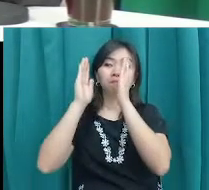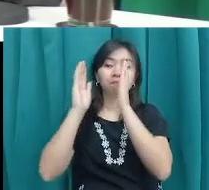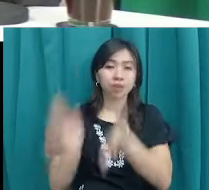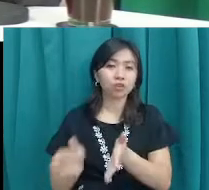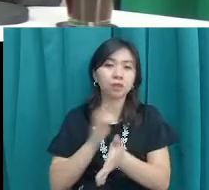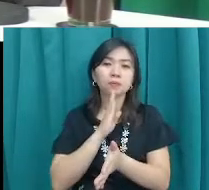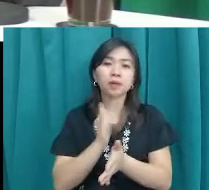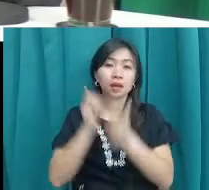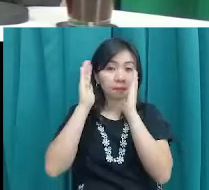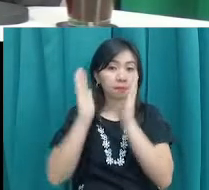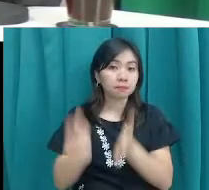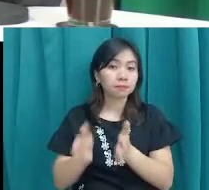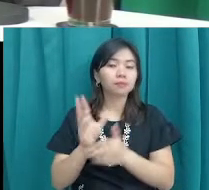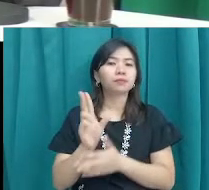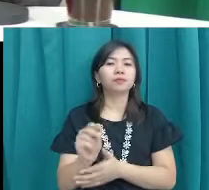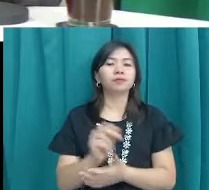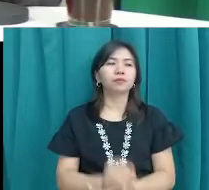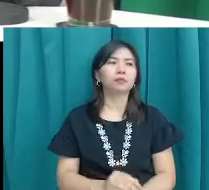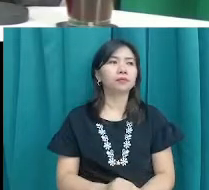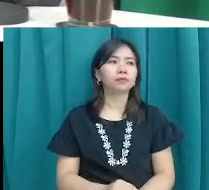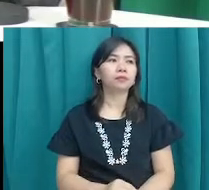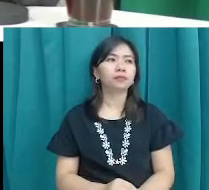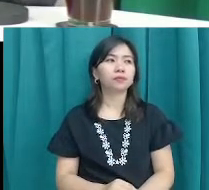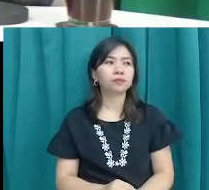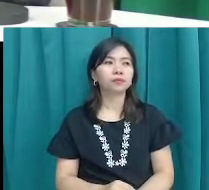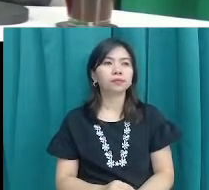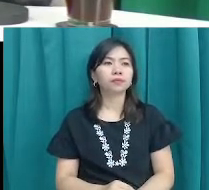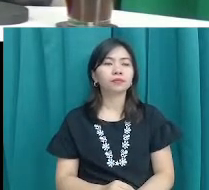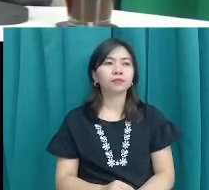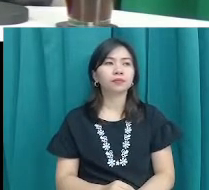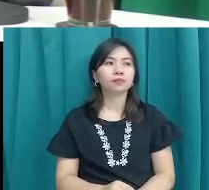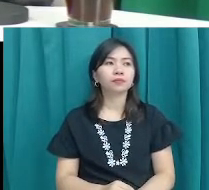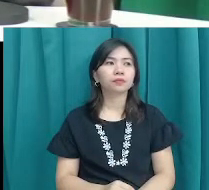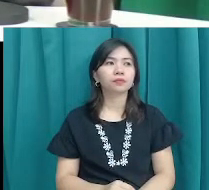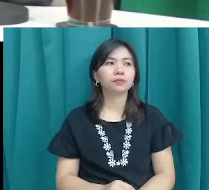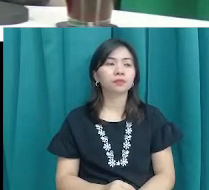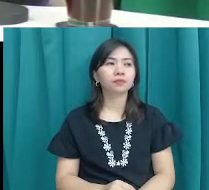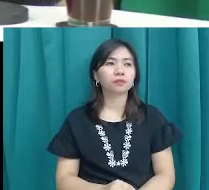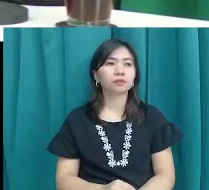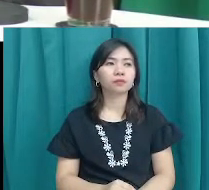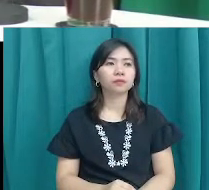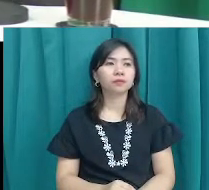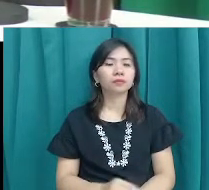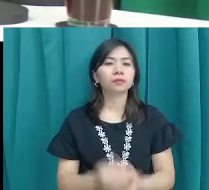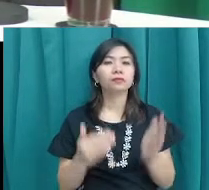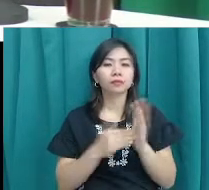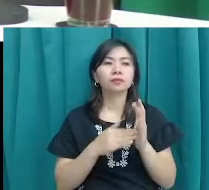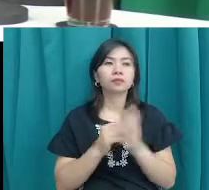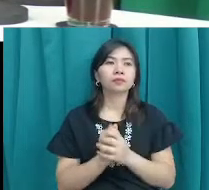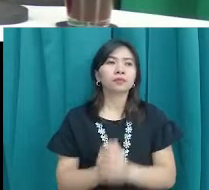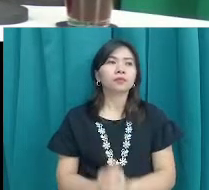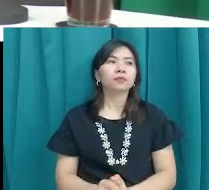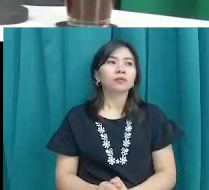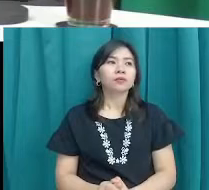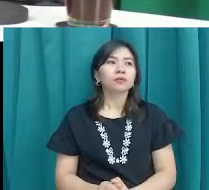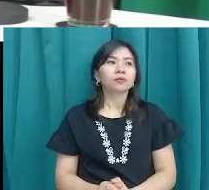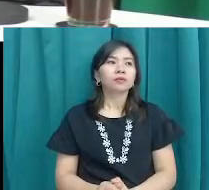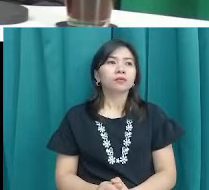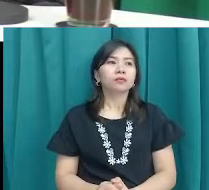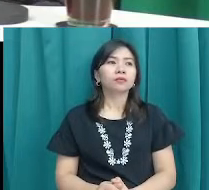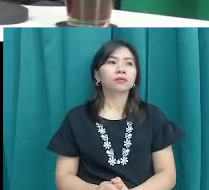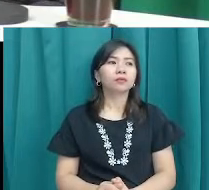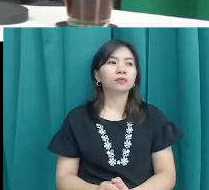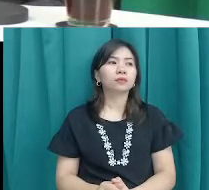inyo, you see? Now, ito na yung sinasabi ko eh. Eh, ito, ito yung misa ng isa sa mga pwede natin. Ito, agad na ng pagkakasilip ko